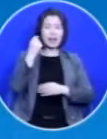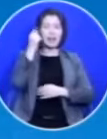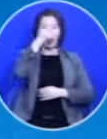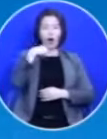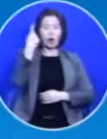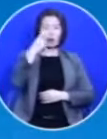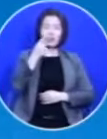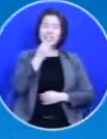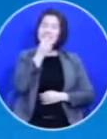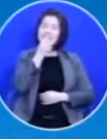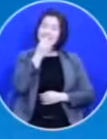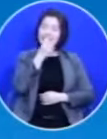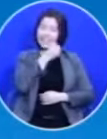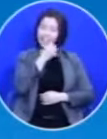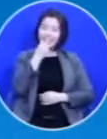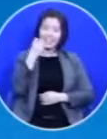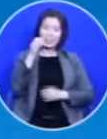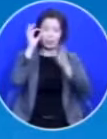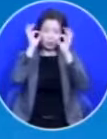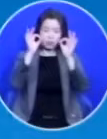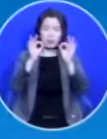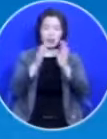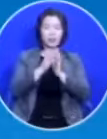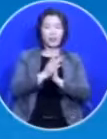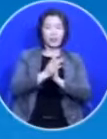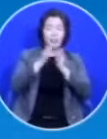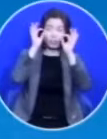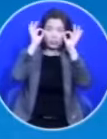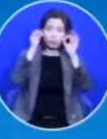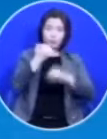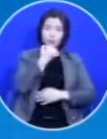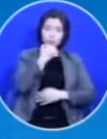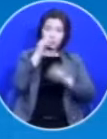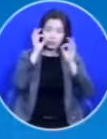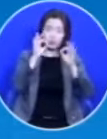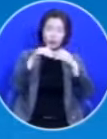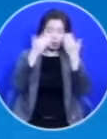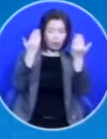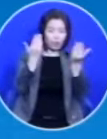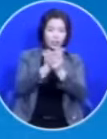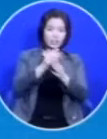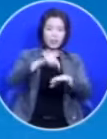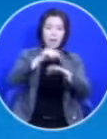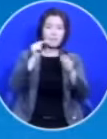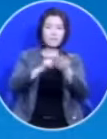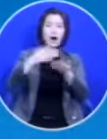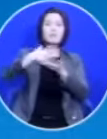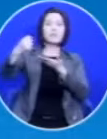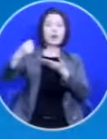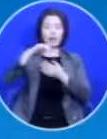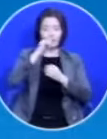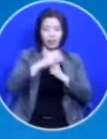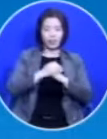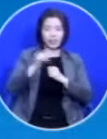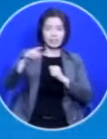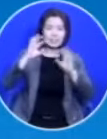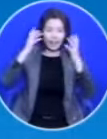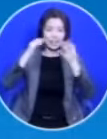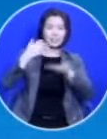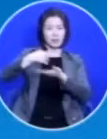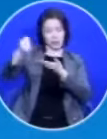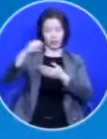치아들을 보면서 아이들이 자기를 보고 웃는 걸 보고는 완전히 마음을 뺏겨 버렸습니다 그